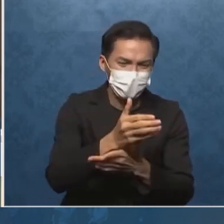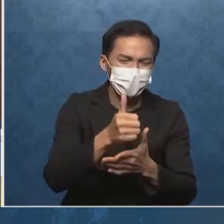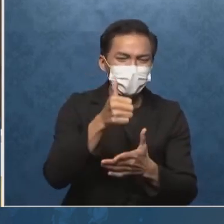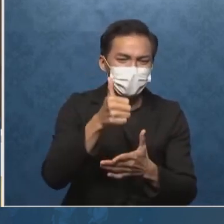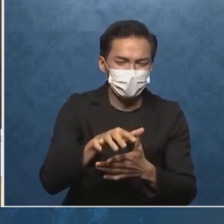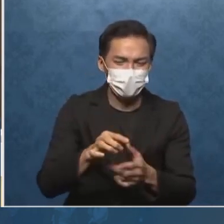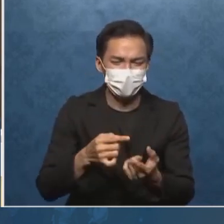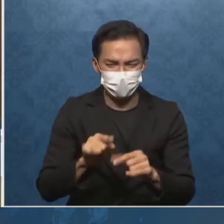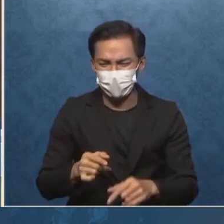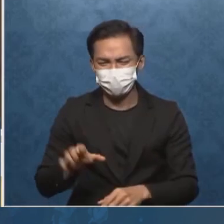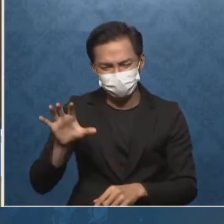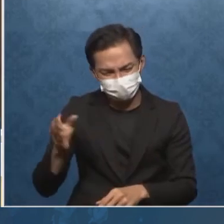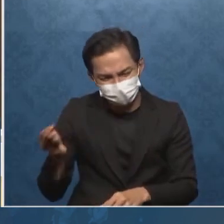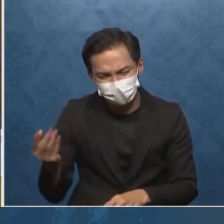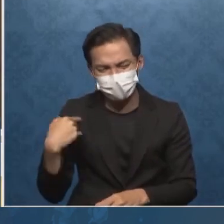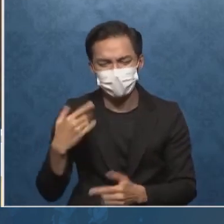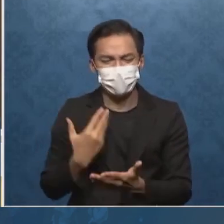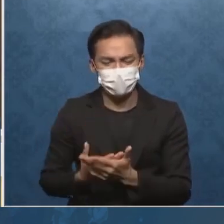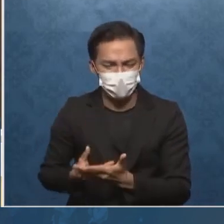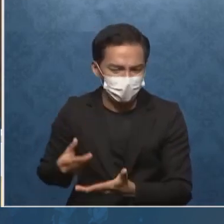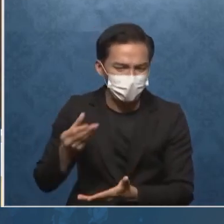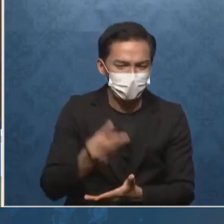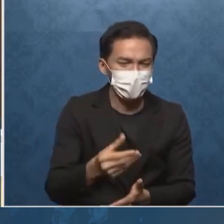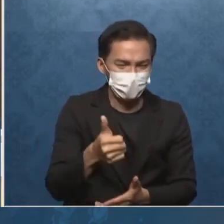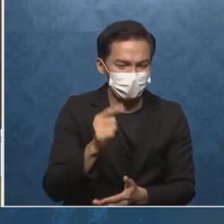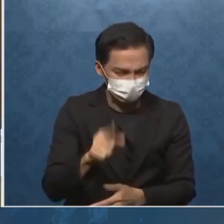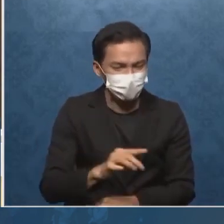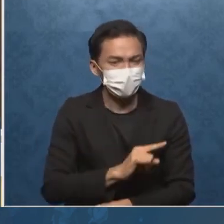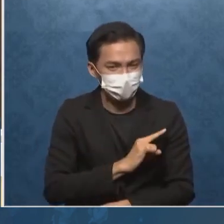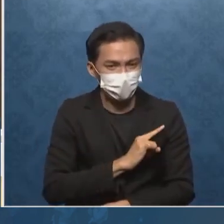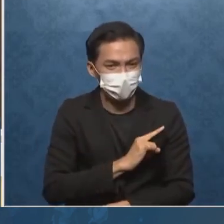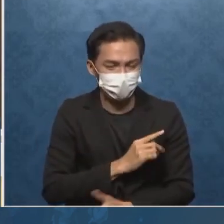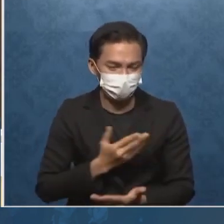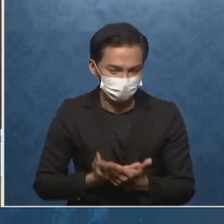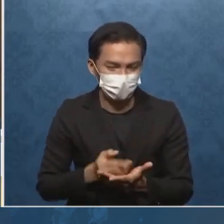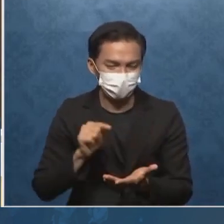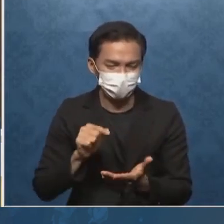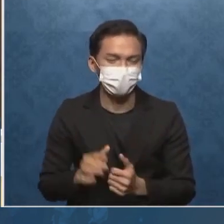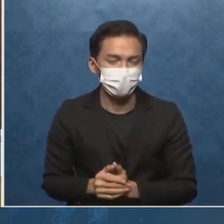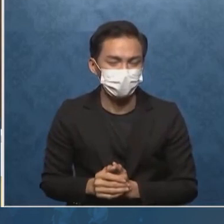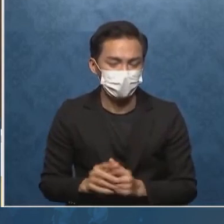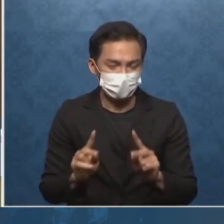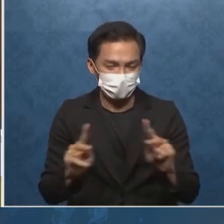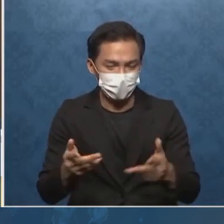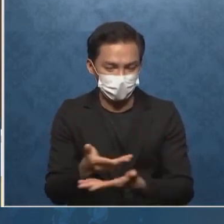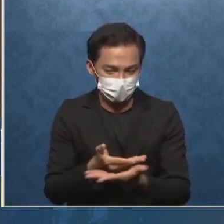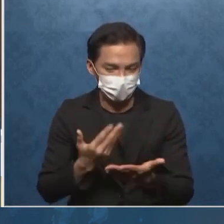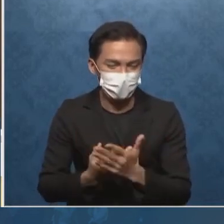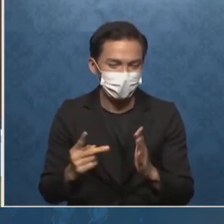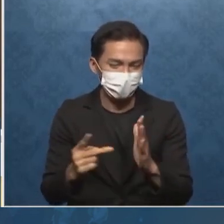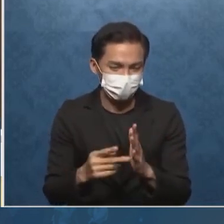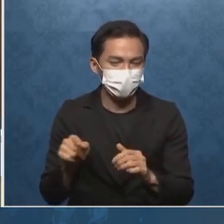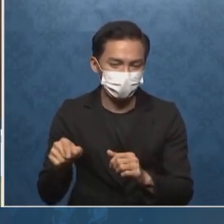ๆแต่ท่านก็ยังอนุมัติงบประมาณให้รับผิดชอบนะครับสำหรับคณะกรรมการจัดของการจ่ายเงินตู้